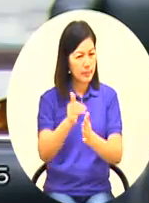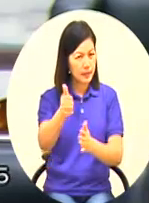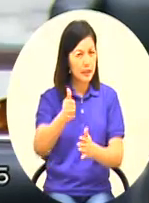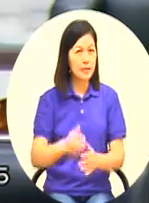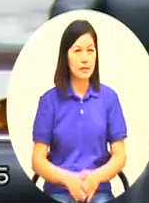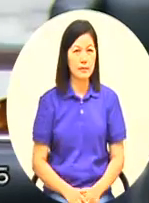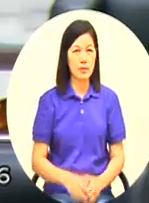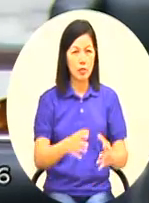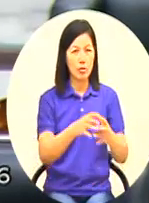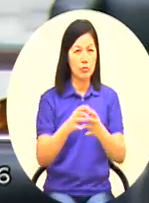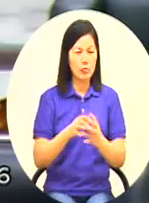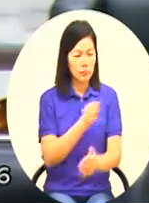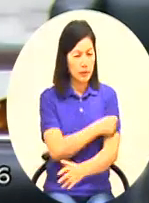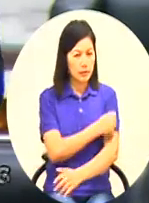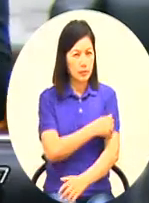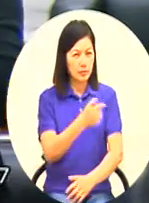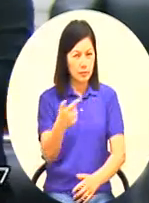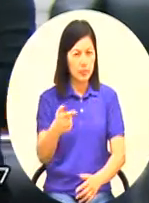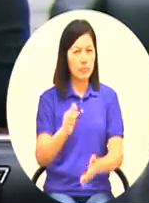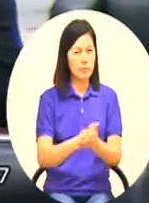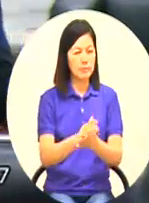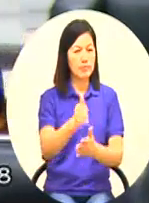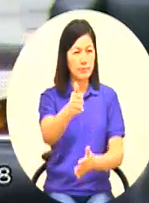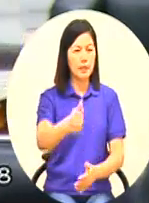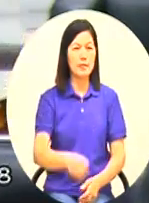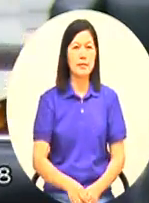常的辛苦加赞了哈。